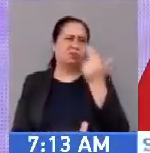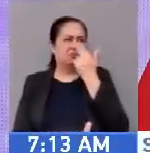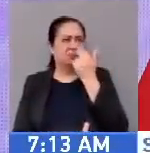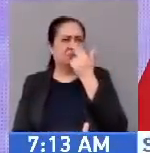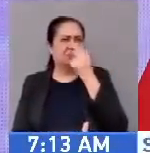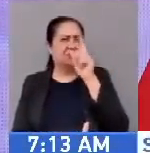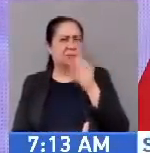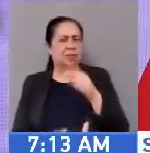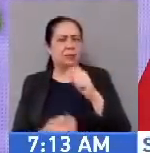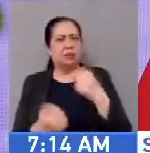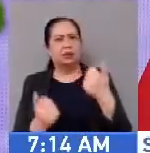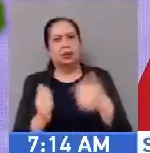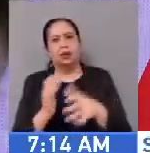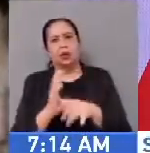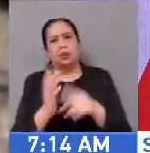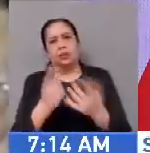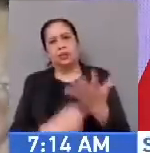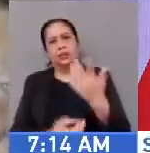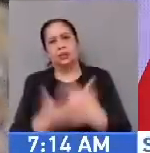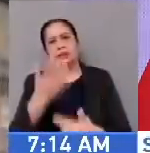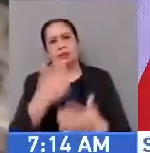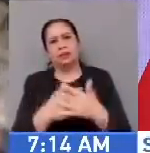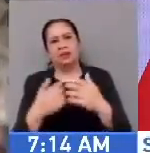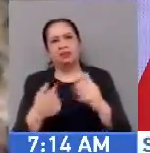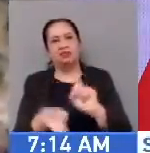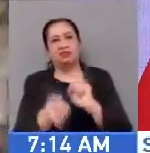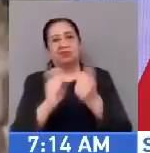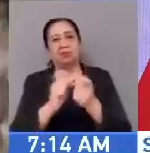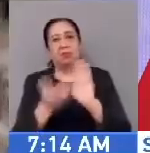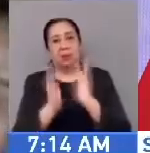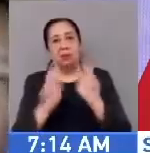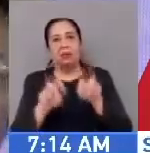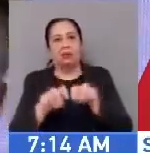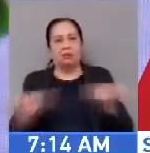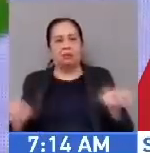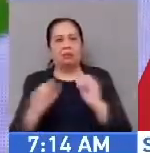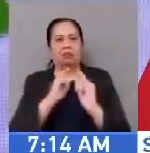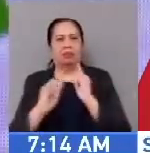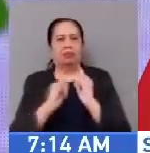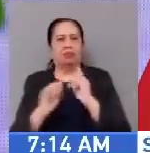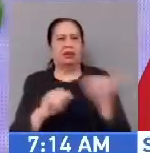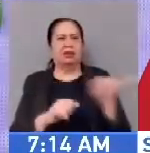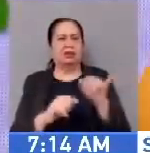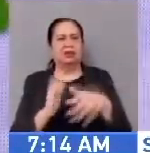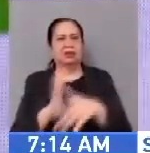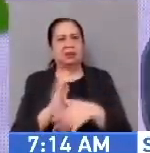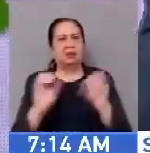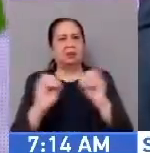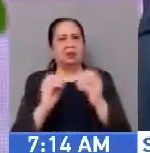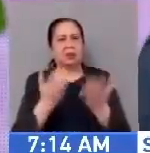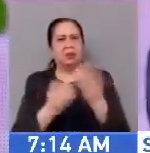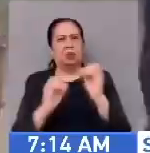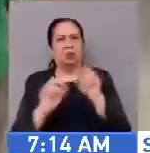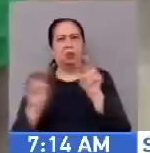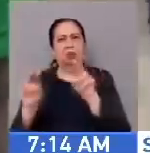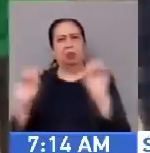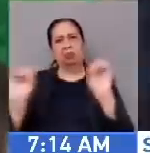debate na ginawa ng panel interview. Wala raw itong pinag-iba sa e-rally na wala raw halos nanonood.